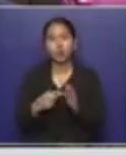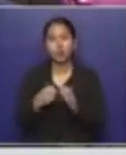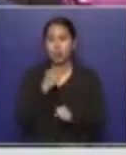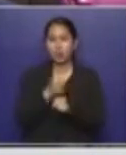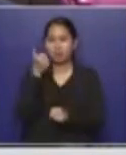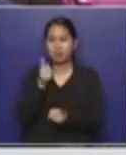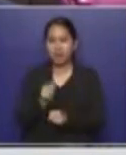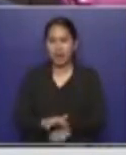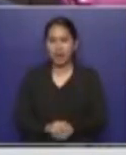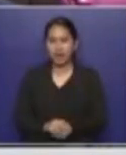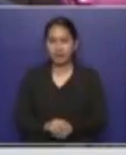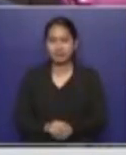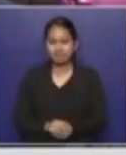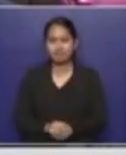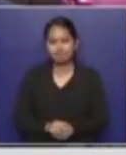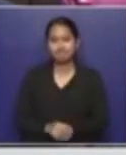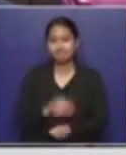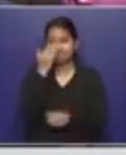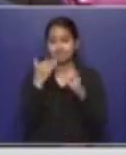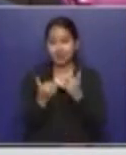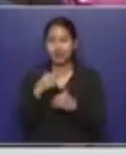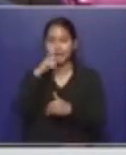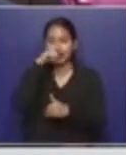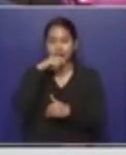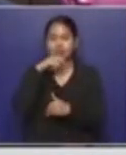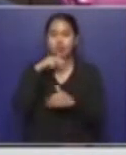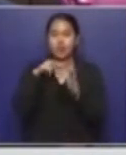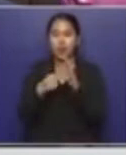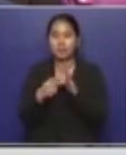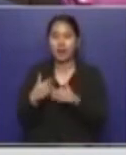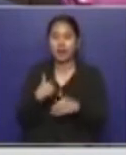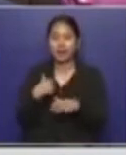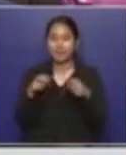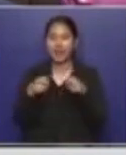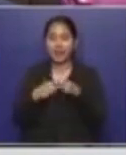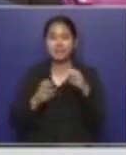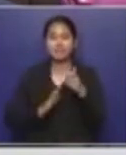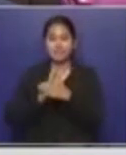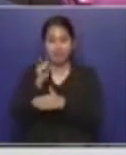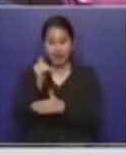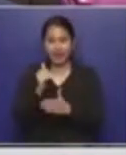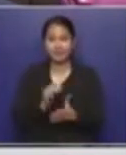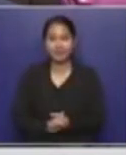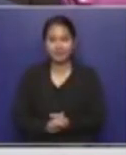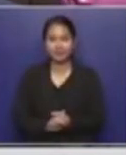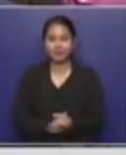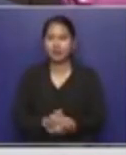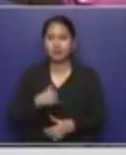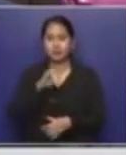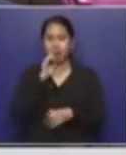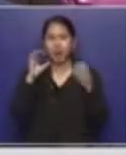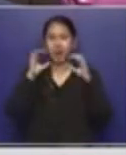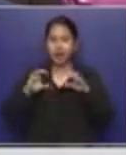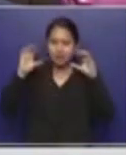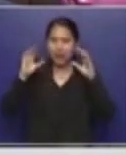กตรงนี้ถือว่าประเทศไทยสามารถผ่านวิกฤตไปได้ก็จะไม่บอกว่าเป็นฝีมือของรัฐบาลหรือฝีมือของใ